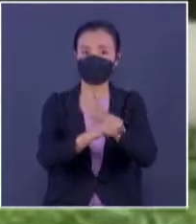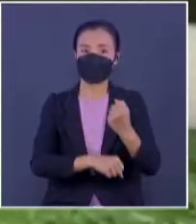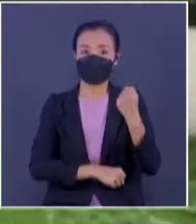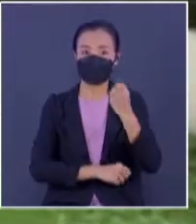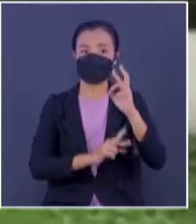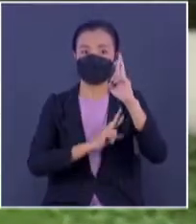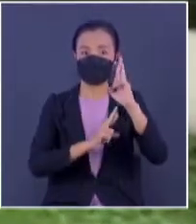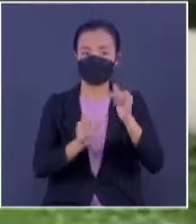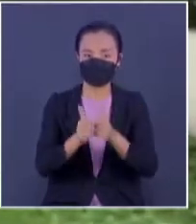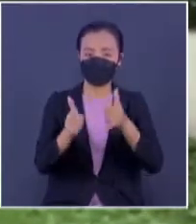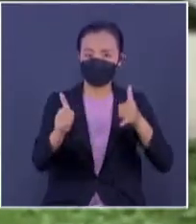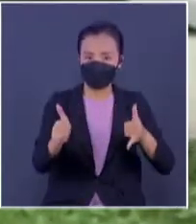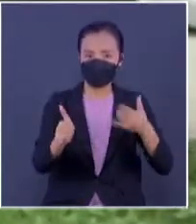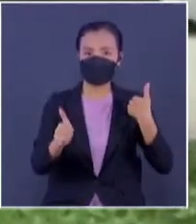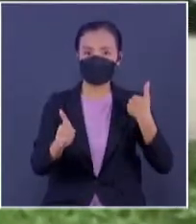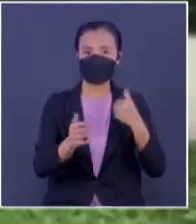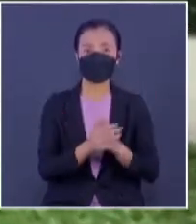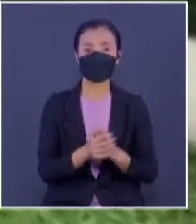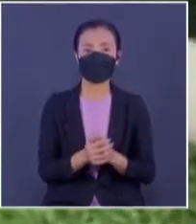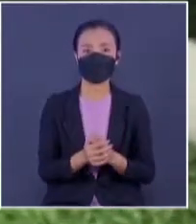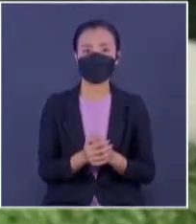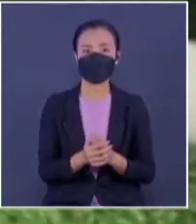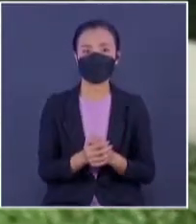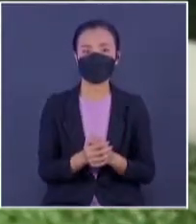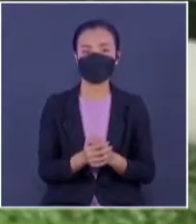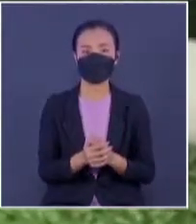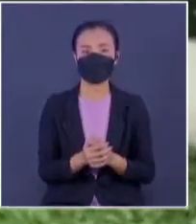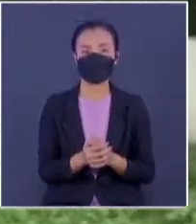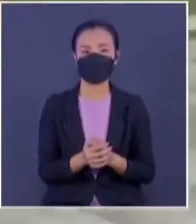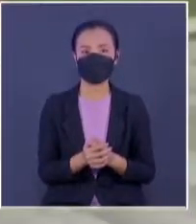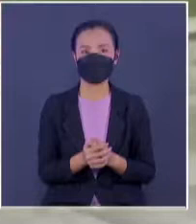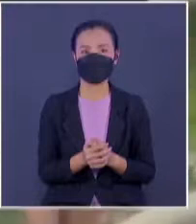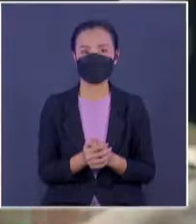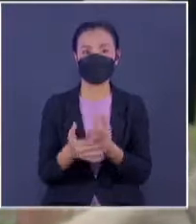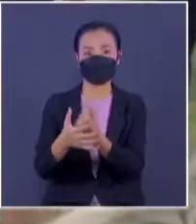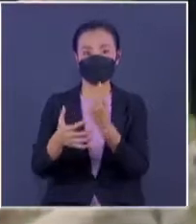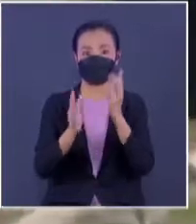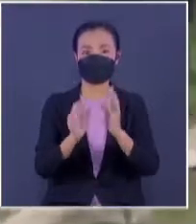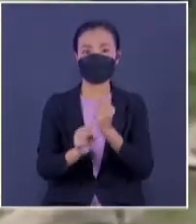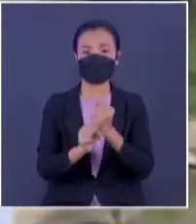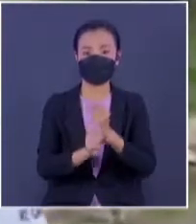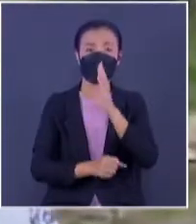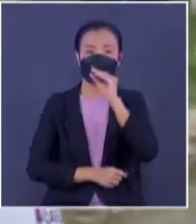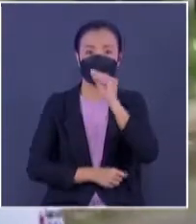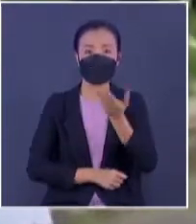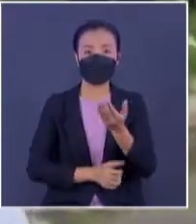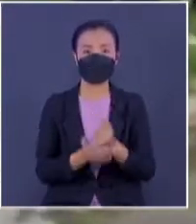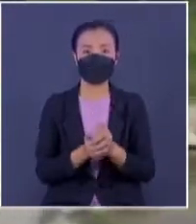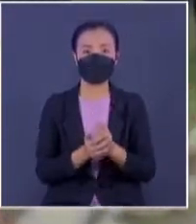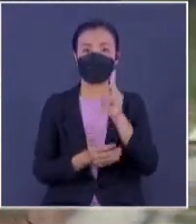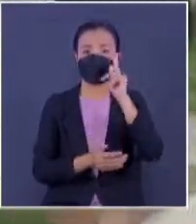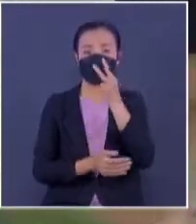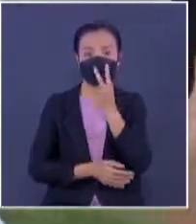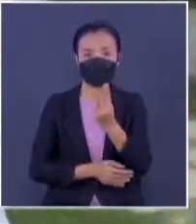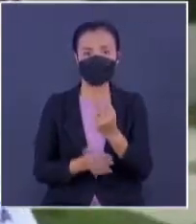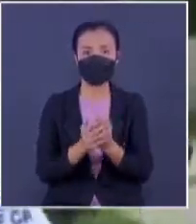ระวังการแพร่ระบาดของโควิด-19 อย่างเคร่งครัดค่ะนายธุรนันท์ชัยชนะตัวแทนพนักงานก็ได้กล่าวว่าจากการติดตามข่าวก็ท